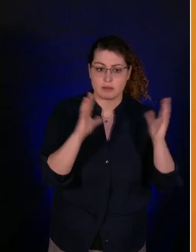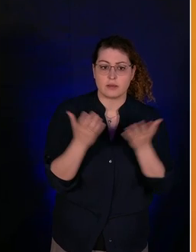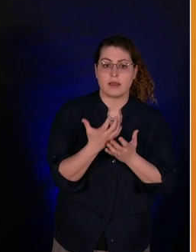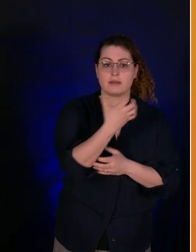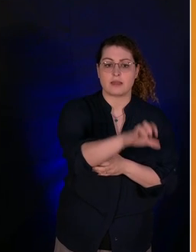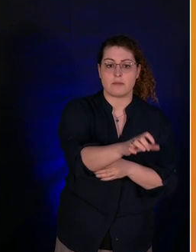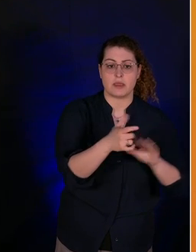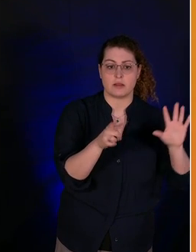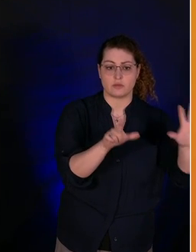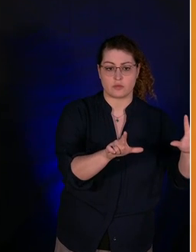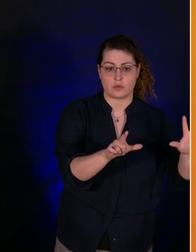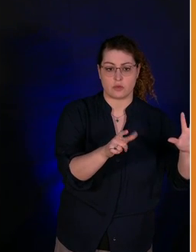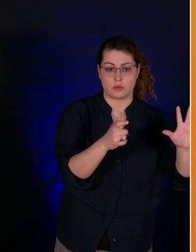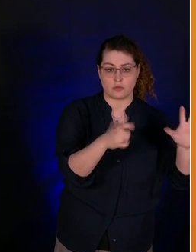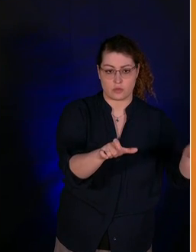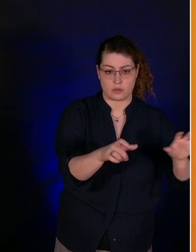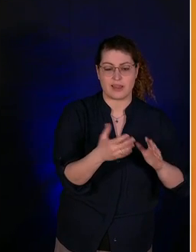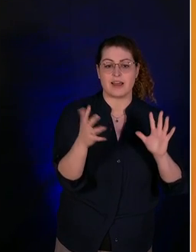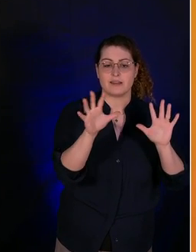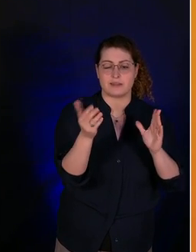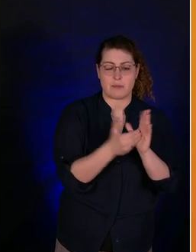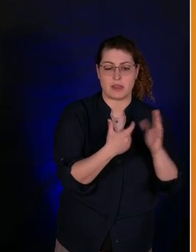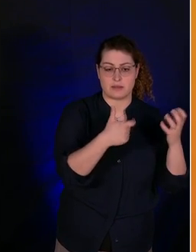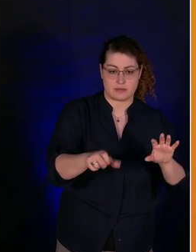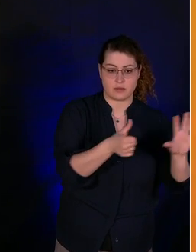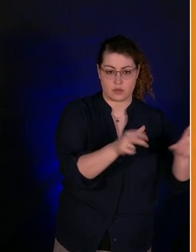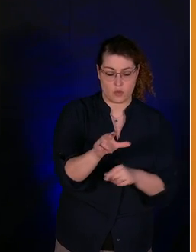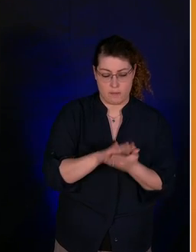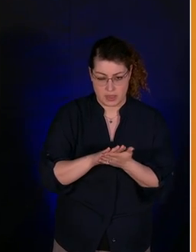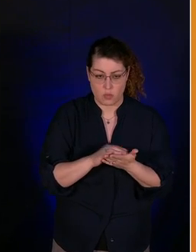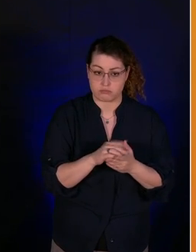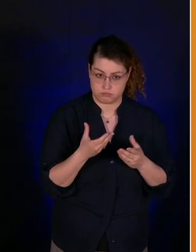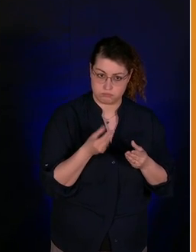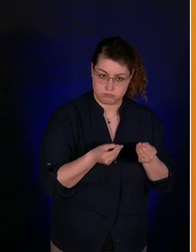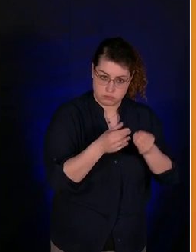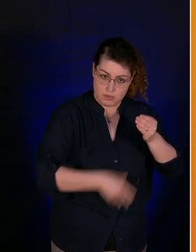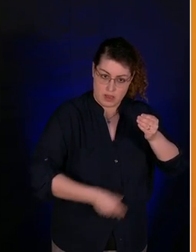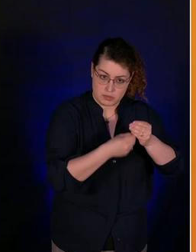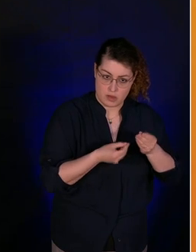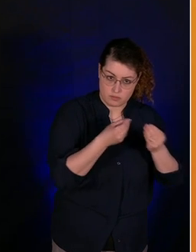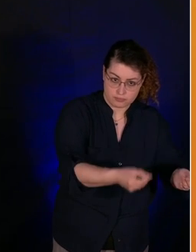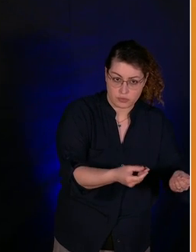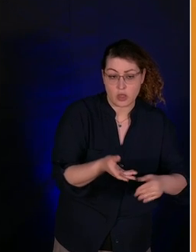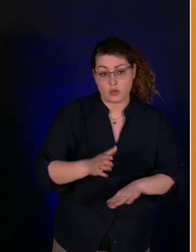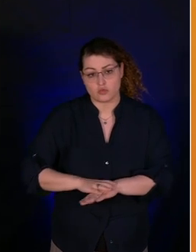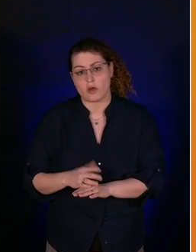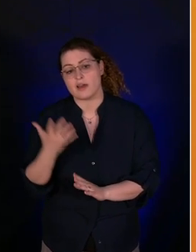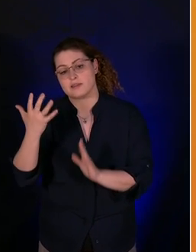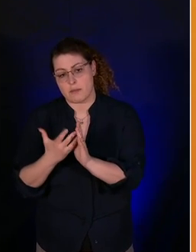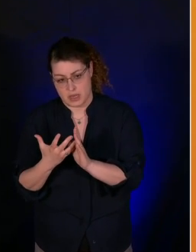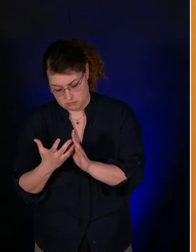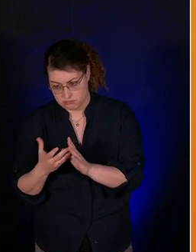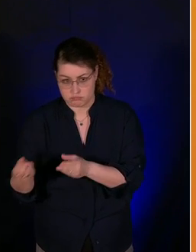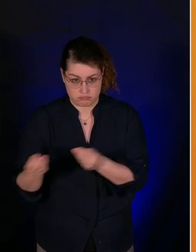5763 amendements ont été déposés, dont 4167 directement par les syndicats dans le logiciel